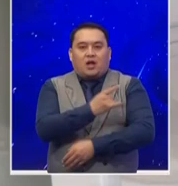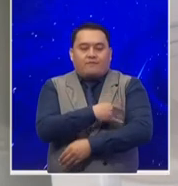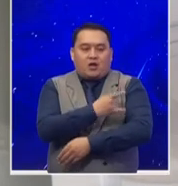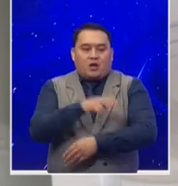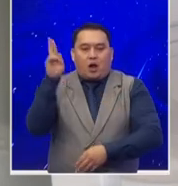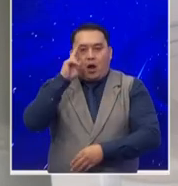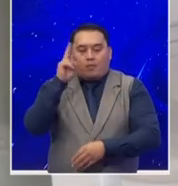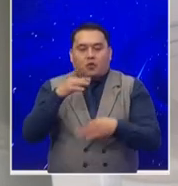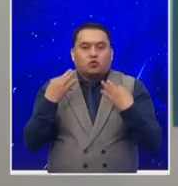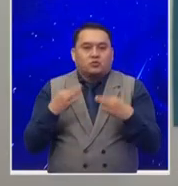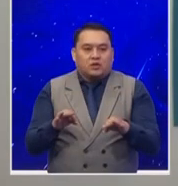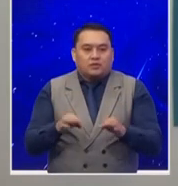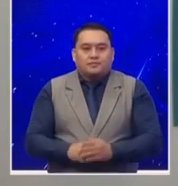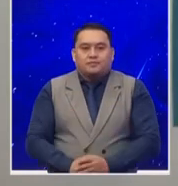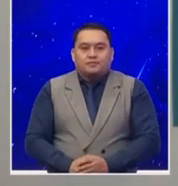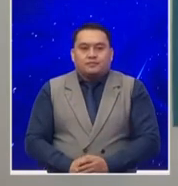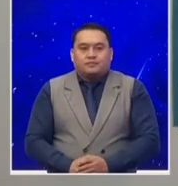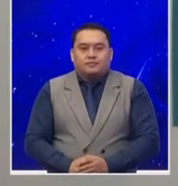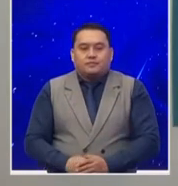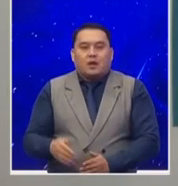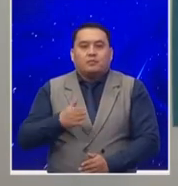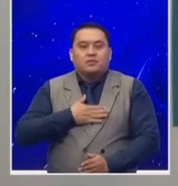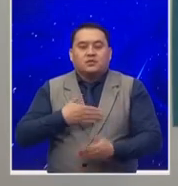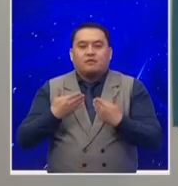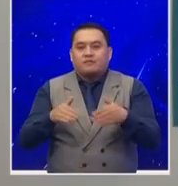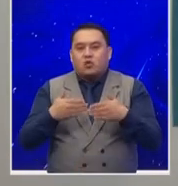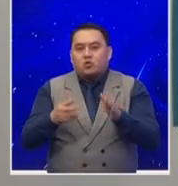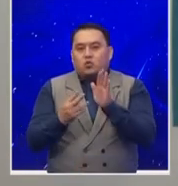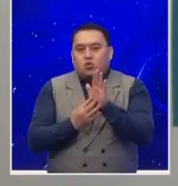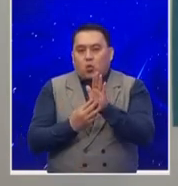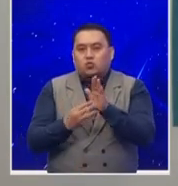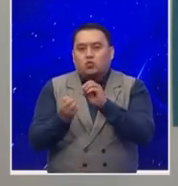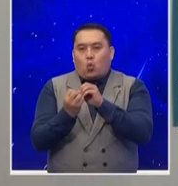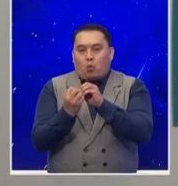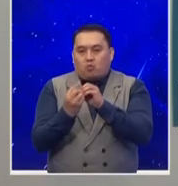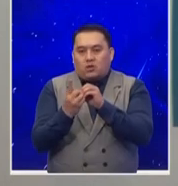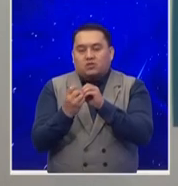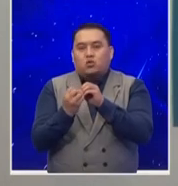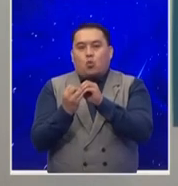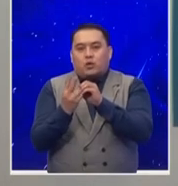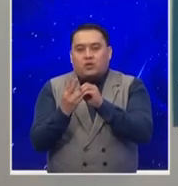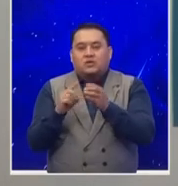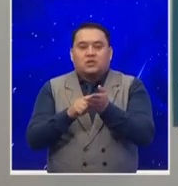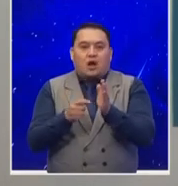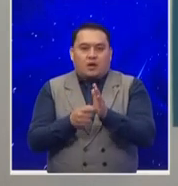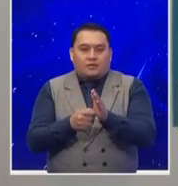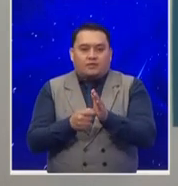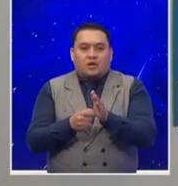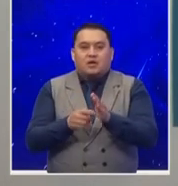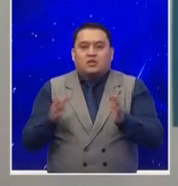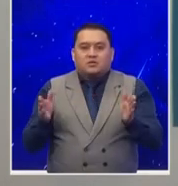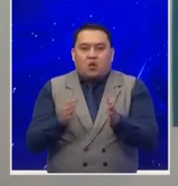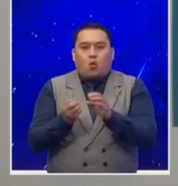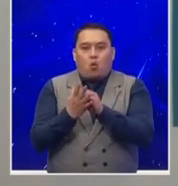сыныптардың оқуына рұқсат. Және де бітіруші түлектер 9-ші, 11-ші, 12-ші сыныптың оқушылары сыныптағы сыйымдылыққа байланысты